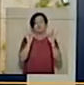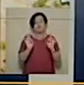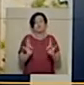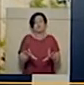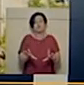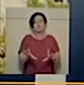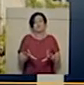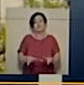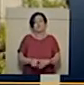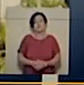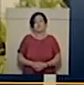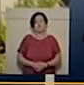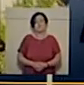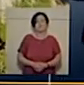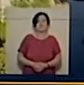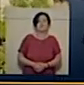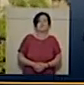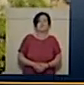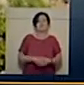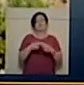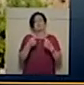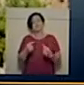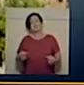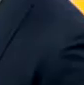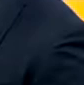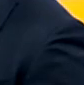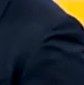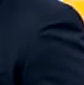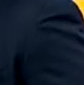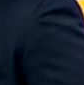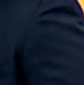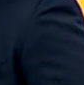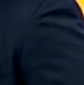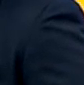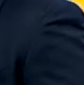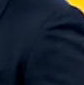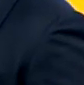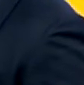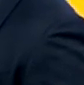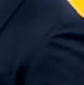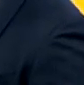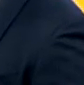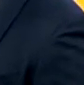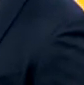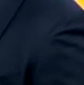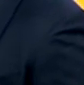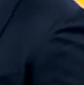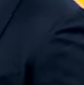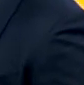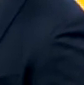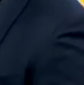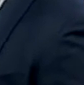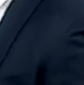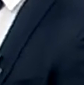Βαριές περιπτώσεις. Εδώ στο Ηράκλειο, ναι, ναι, ξεκινήσαμε αυτή τη συζήτηση. Τα παιδιά φιλοξενούνται σε κοντέινερ τα τελευταία. Έτσι ακριβώς όπως και εμείς. Τα